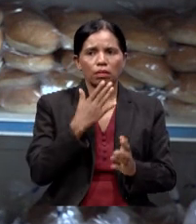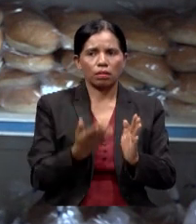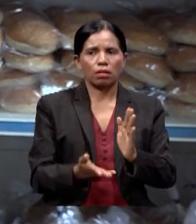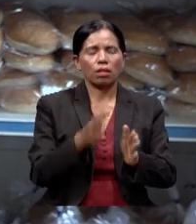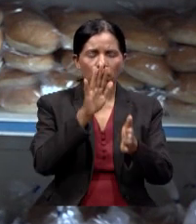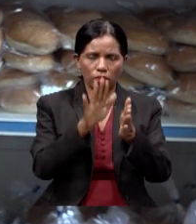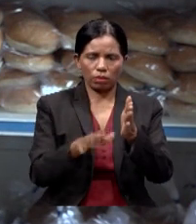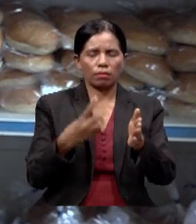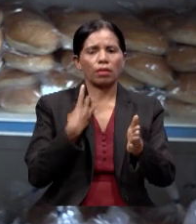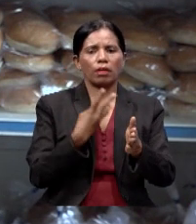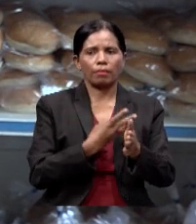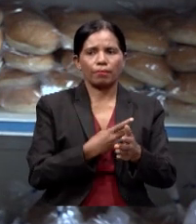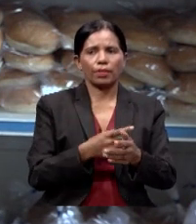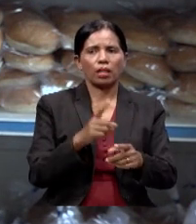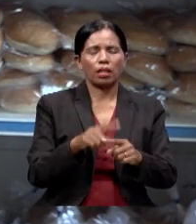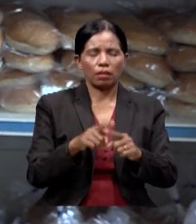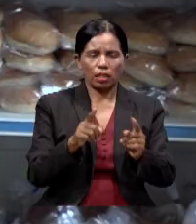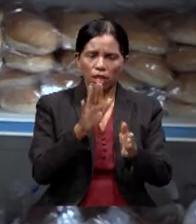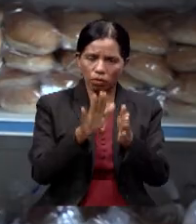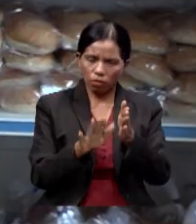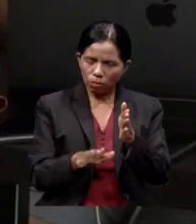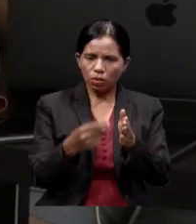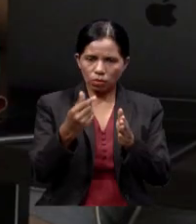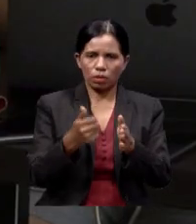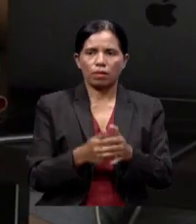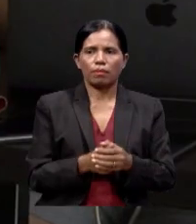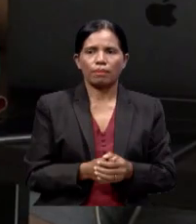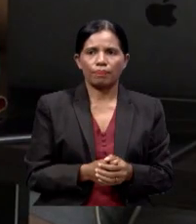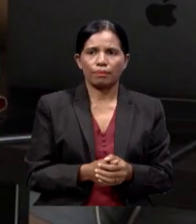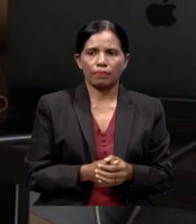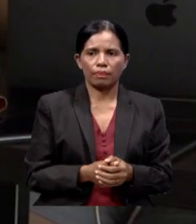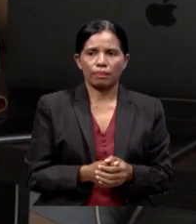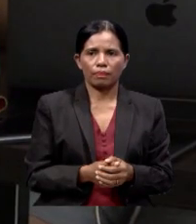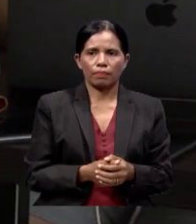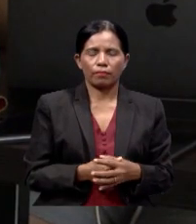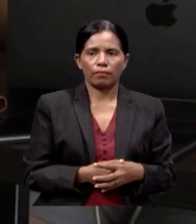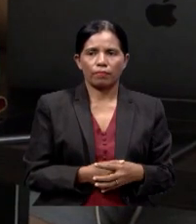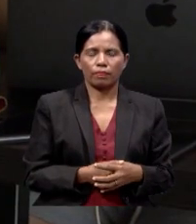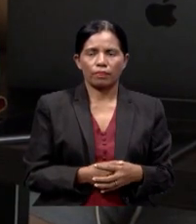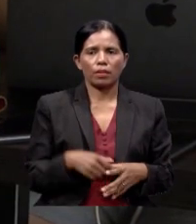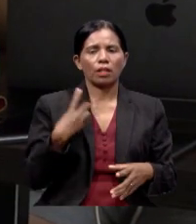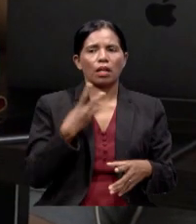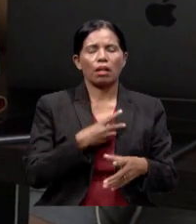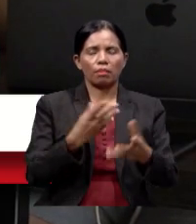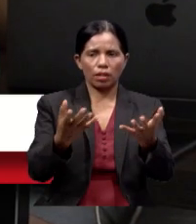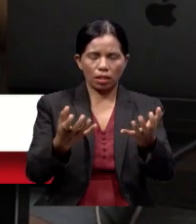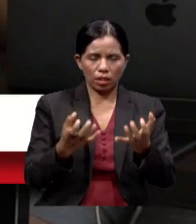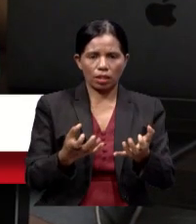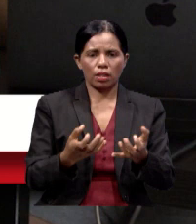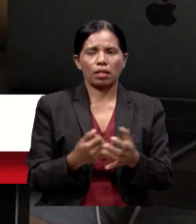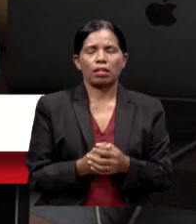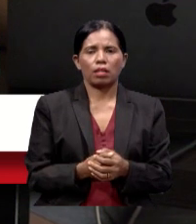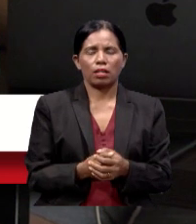hatun ba ami tuan. Labarak mas belum menus ya hatun utuan ba. Itu harapan kami itu. Harapan kami para customer